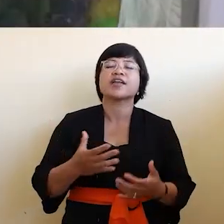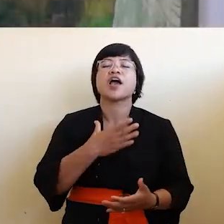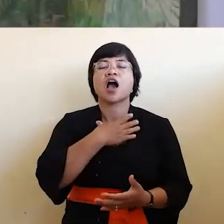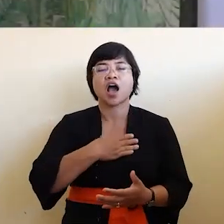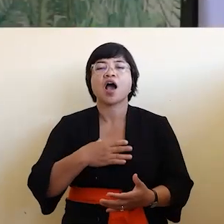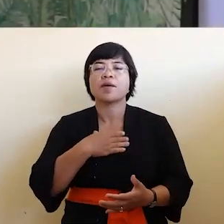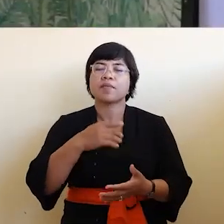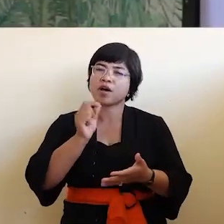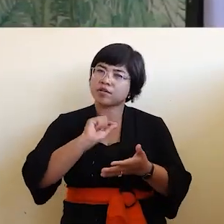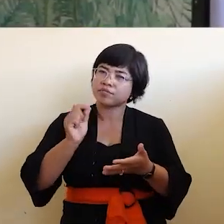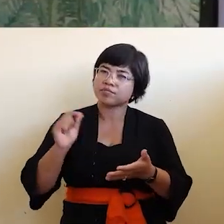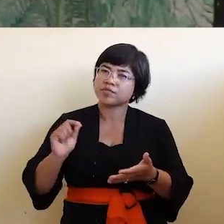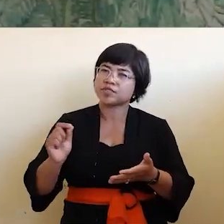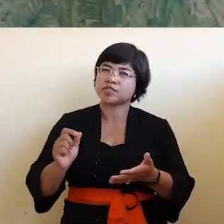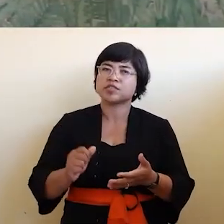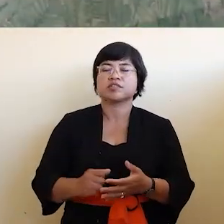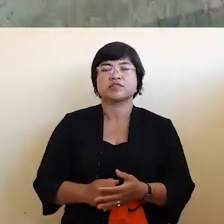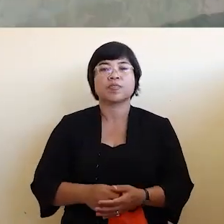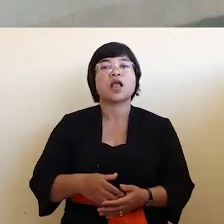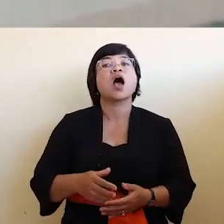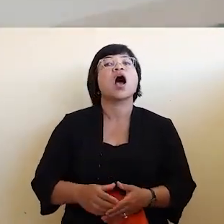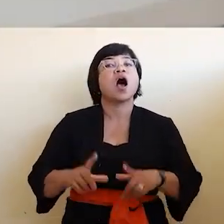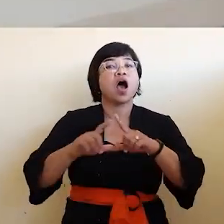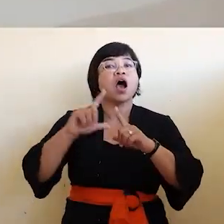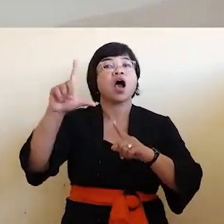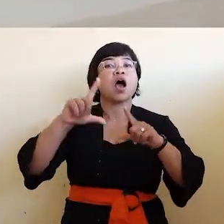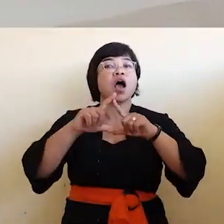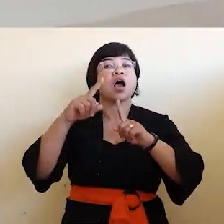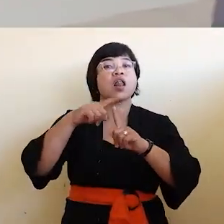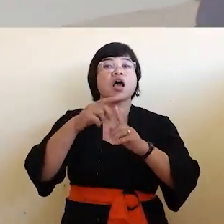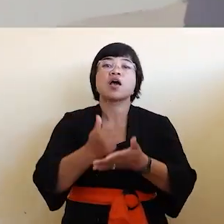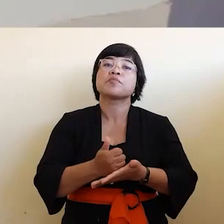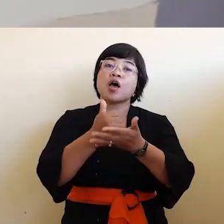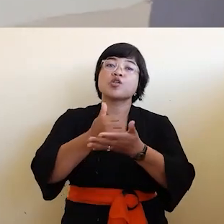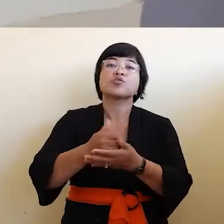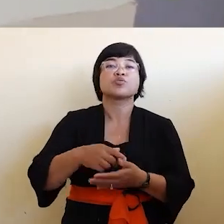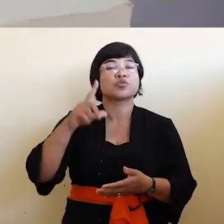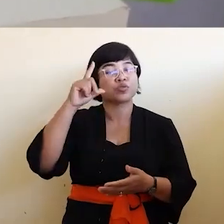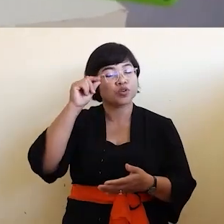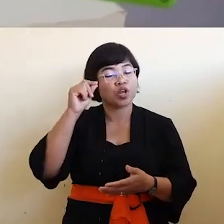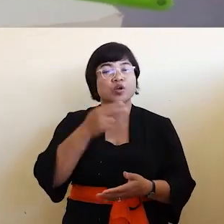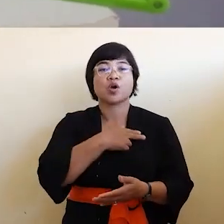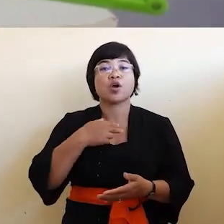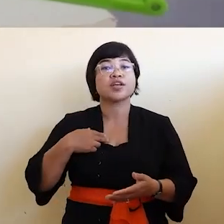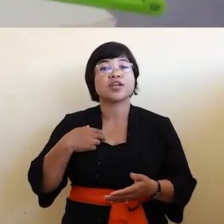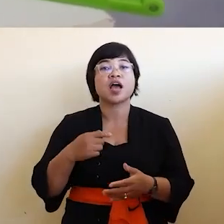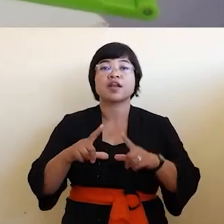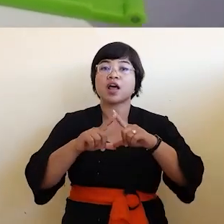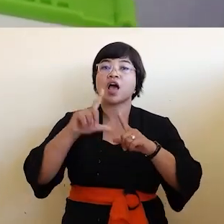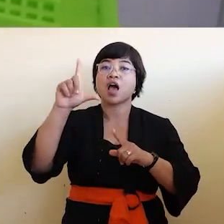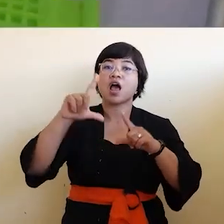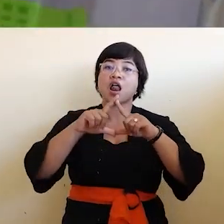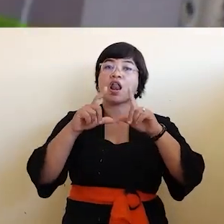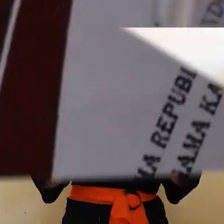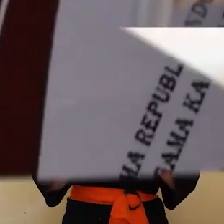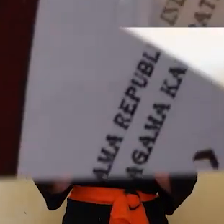mendukung moderasi beragama. Alat bantu tunanetra dan alat bantu